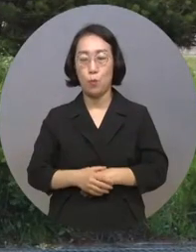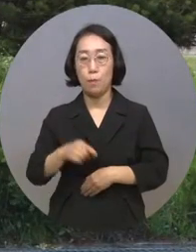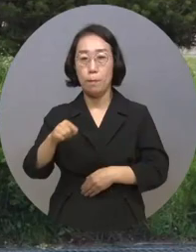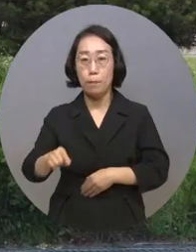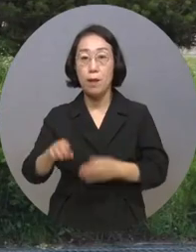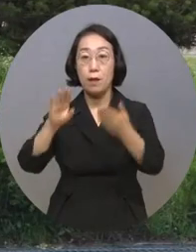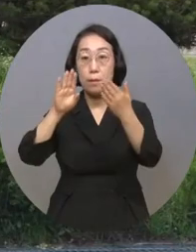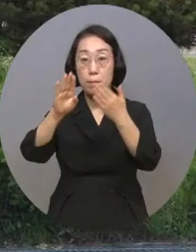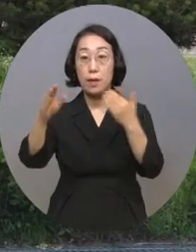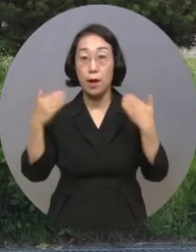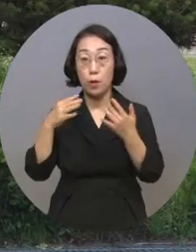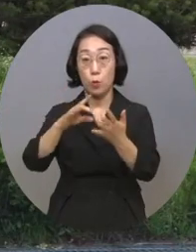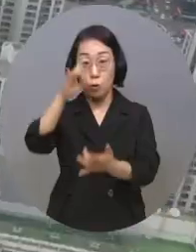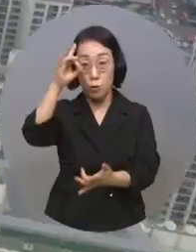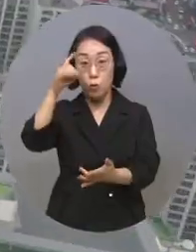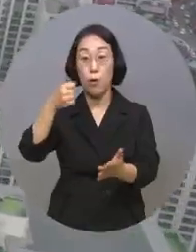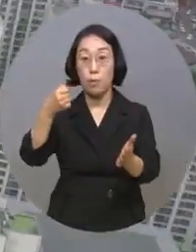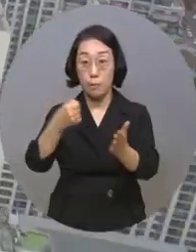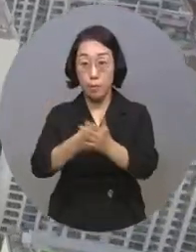그린스마트 미래학교 선정과 함께